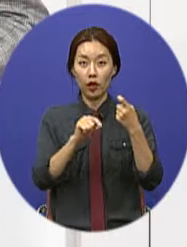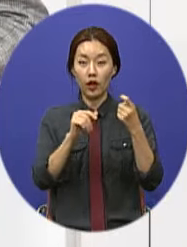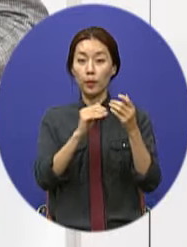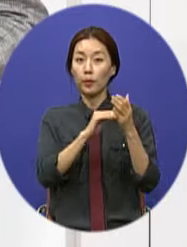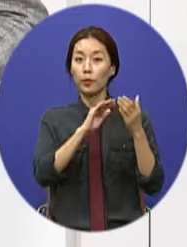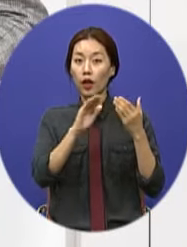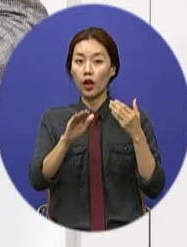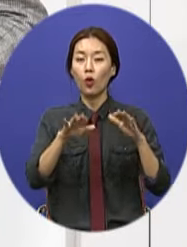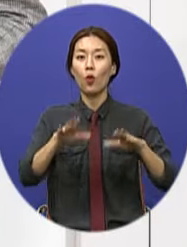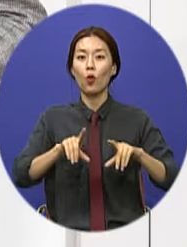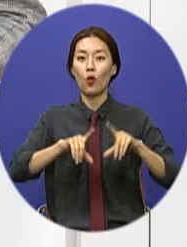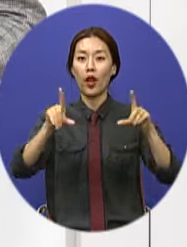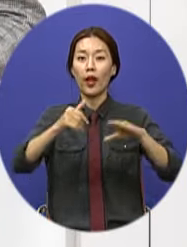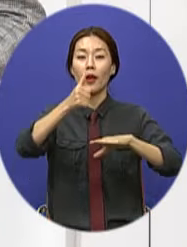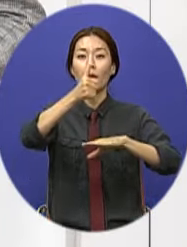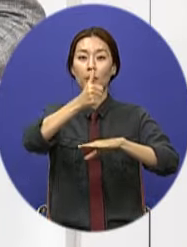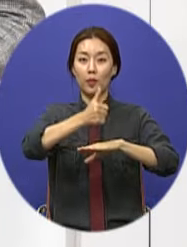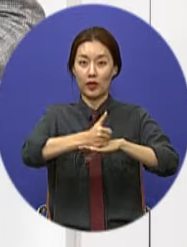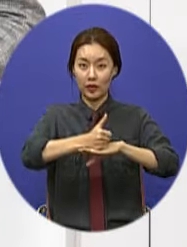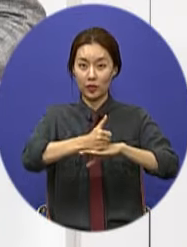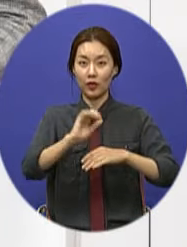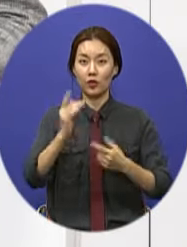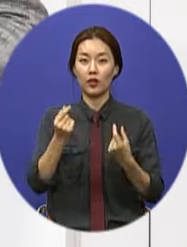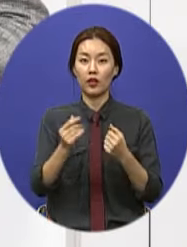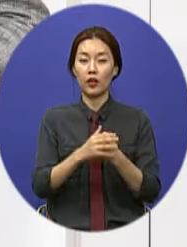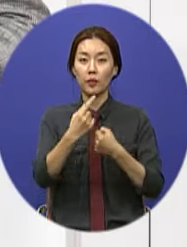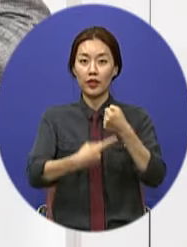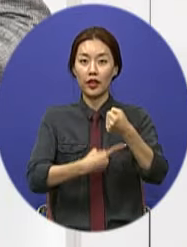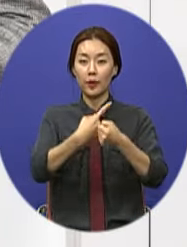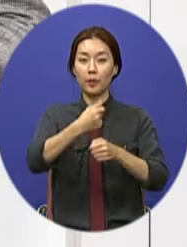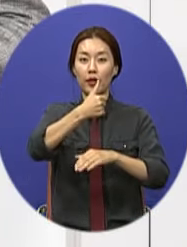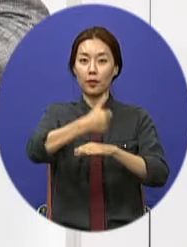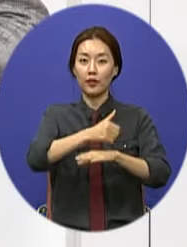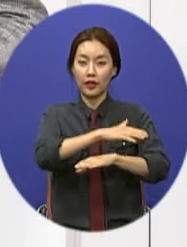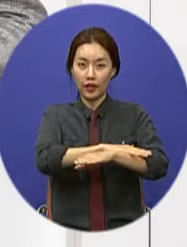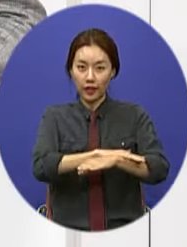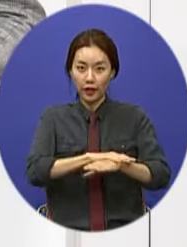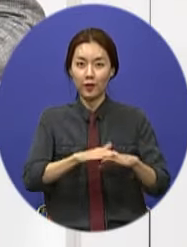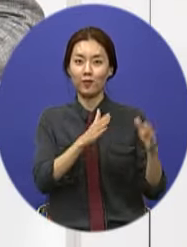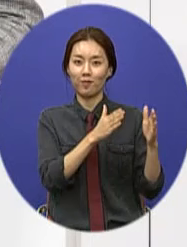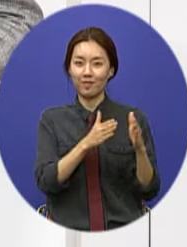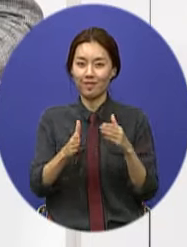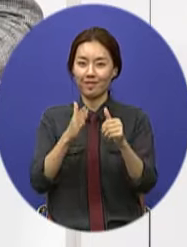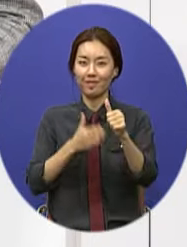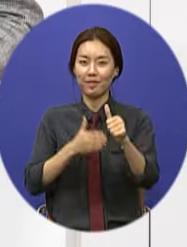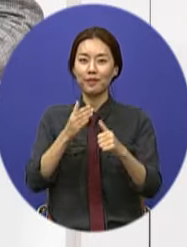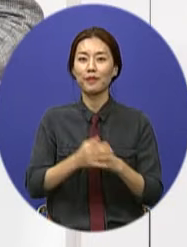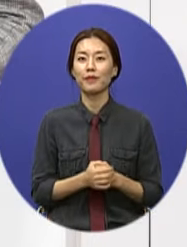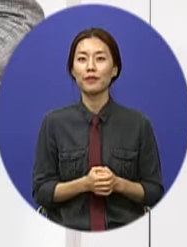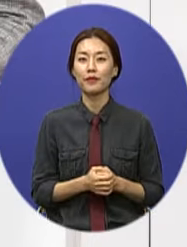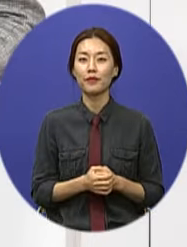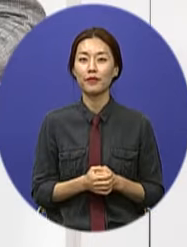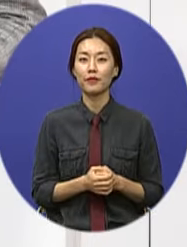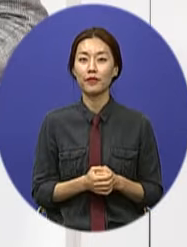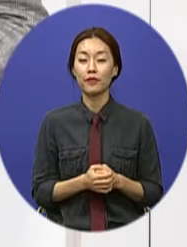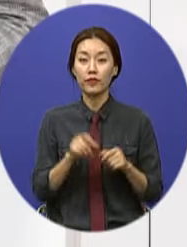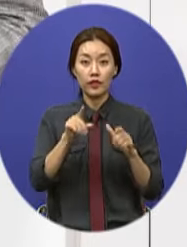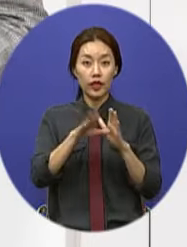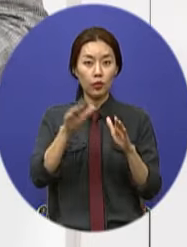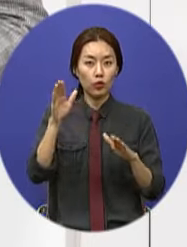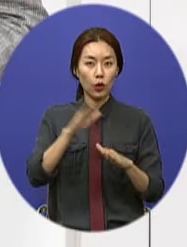나면은 올해 또 마지막 달이 되는데 한 해 마무리들 정말 잘 준비하셔야 될 것 같은데 뭐